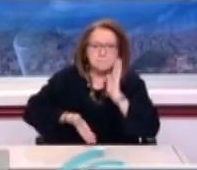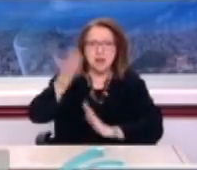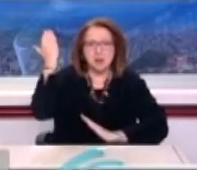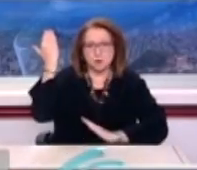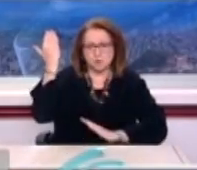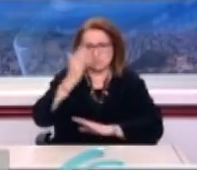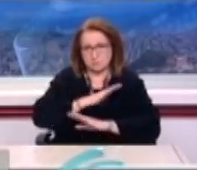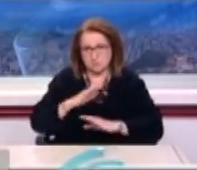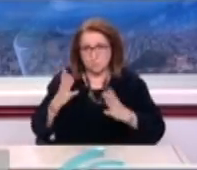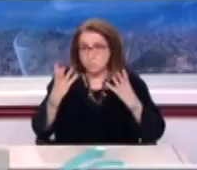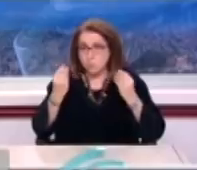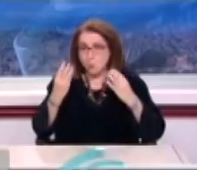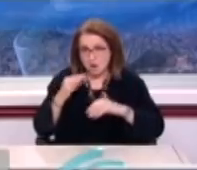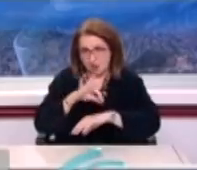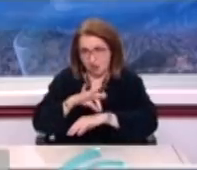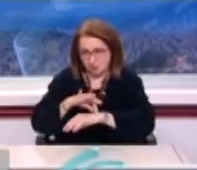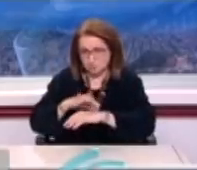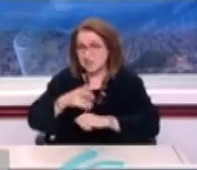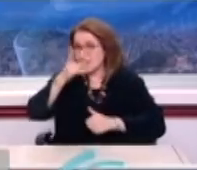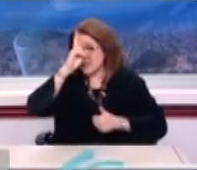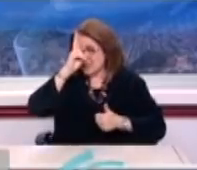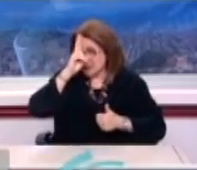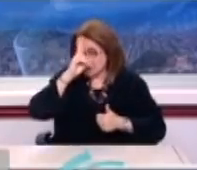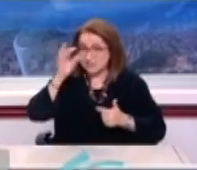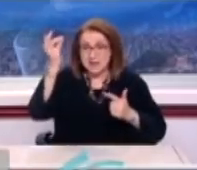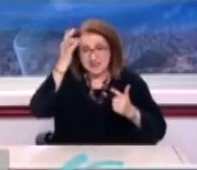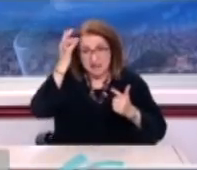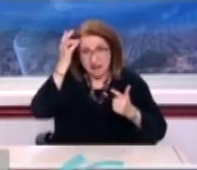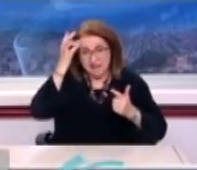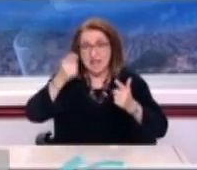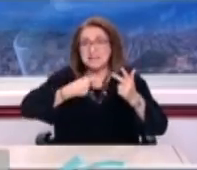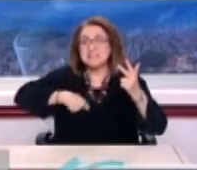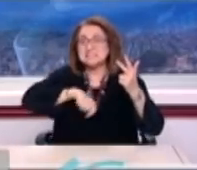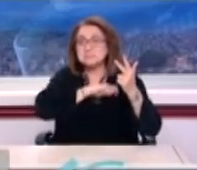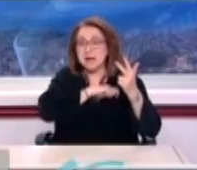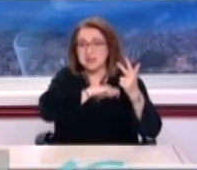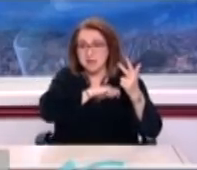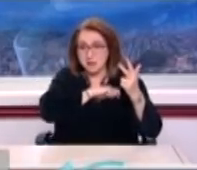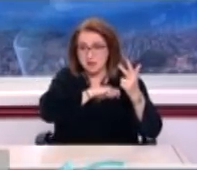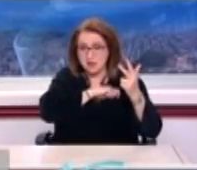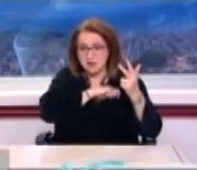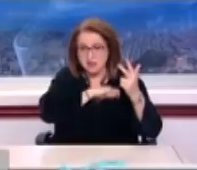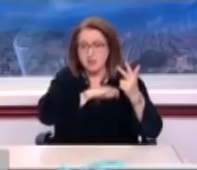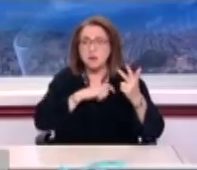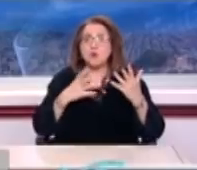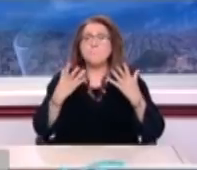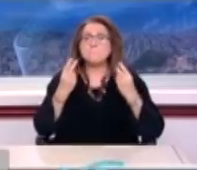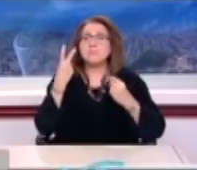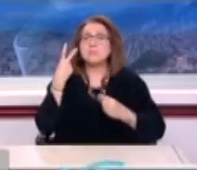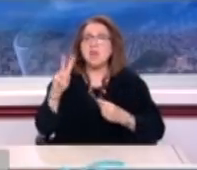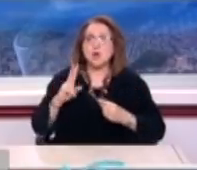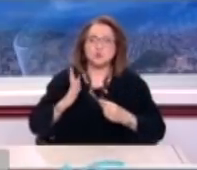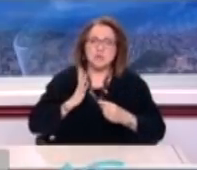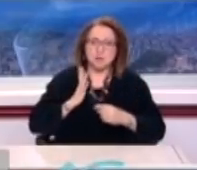τρεις άλλες χώρες, τη Γερμανία, τη Γαλλία και την Ισπανία, να έχουν περισσότερα από 200